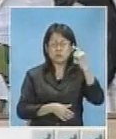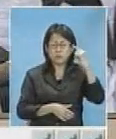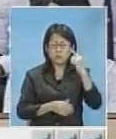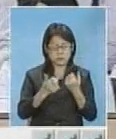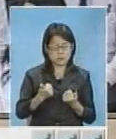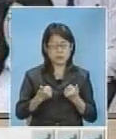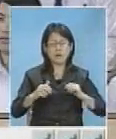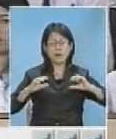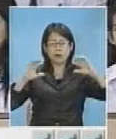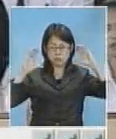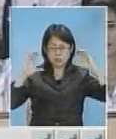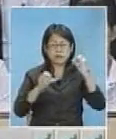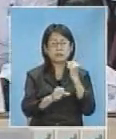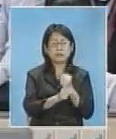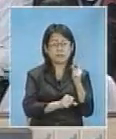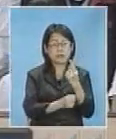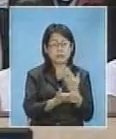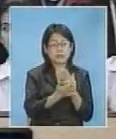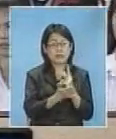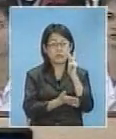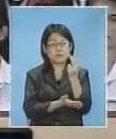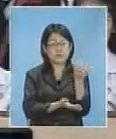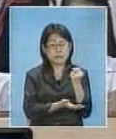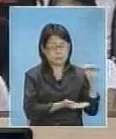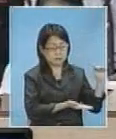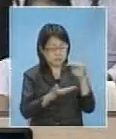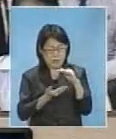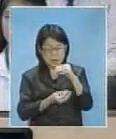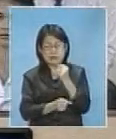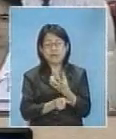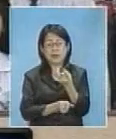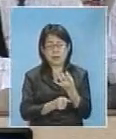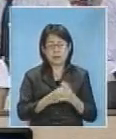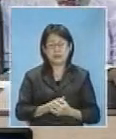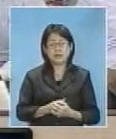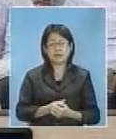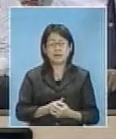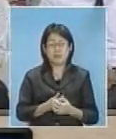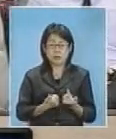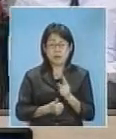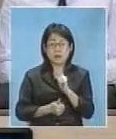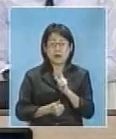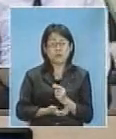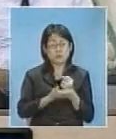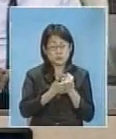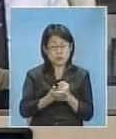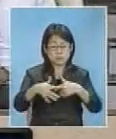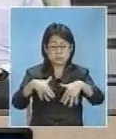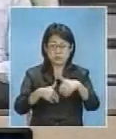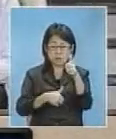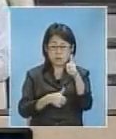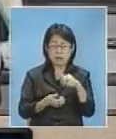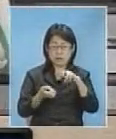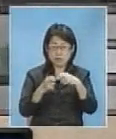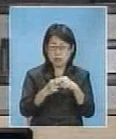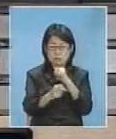วันนี้ก็คือท่านจะใช้เงินนี้อย่างไรท่านจะป้องกันไม่ให้เขาต้องรับภาระจากน้ำท่วมจากอุ